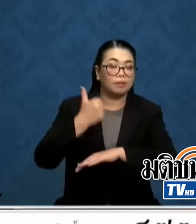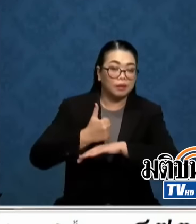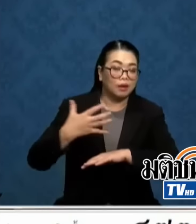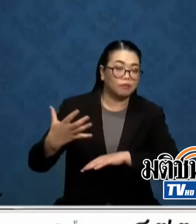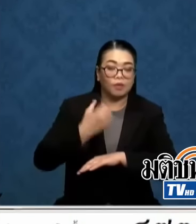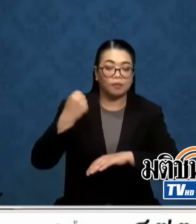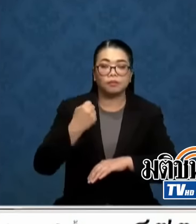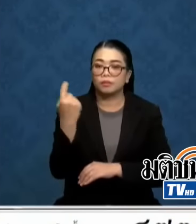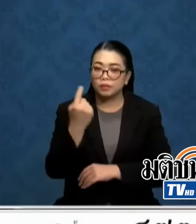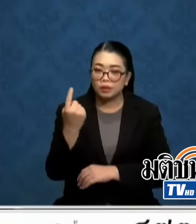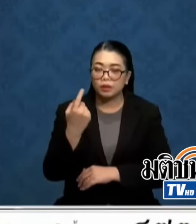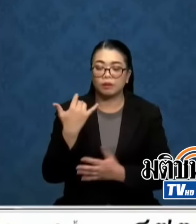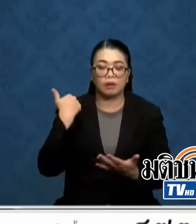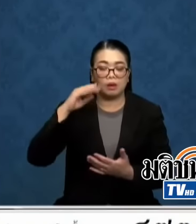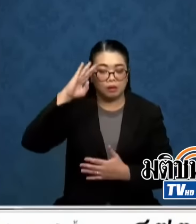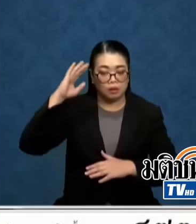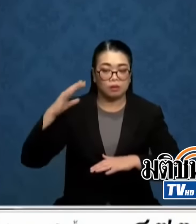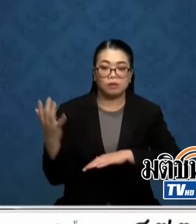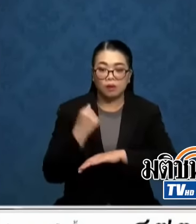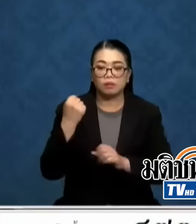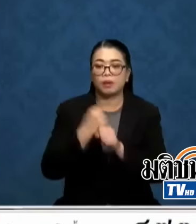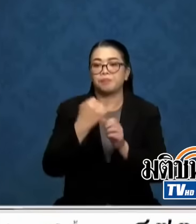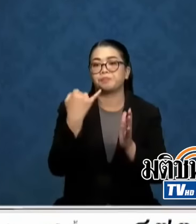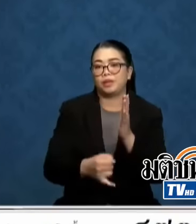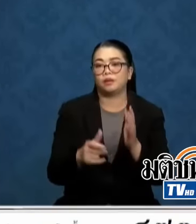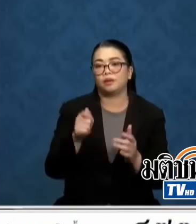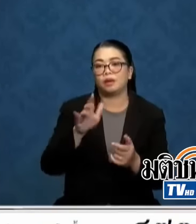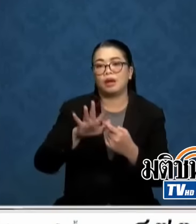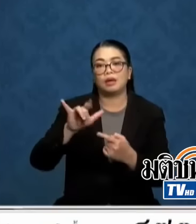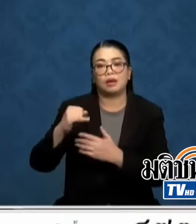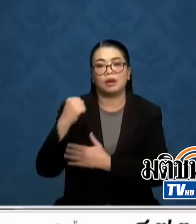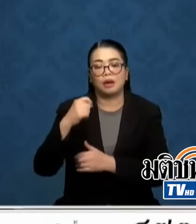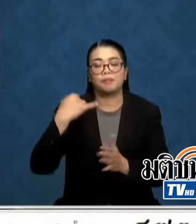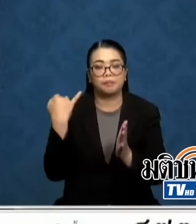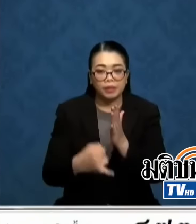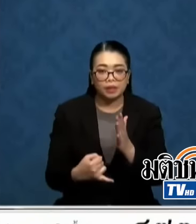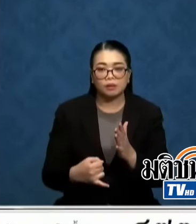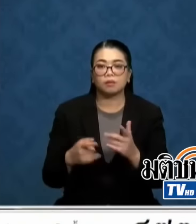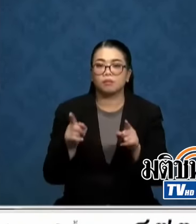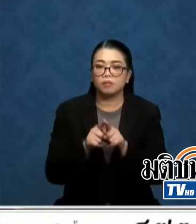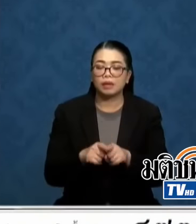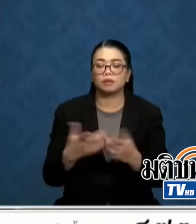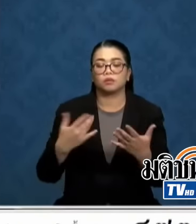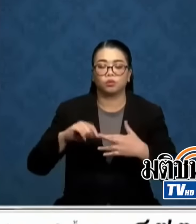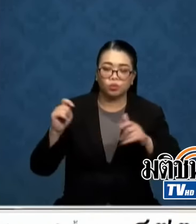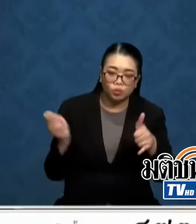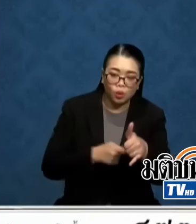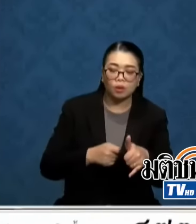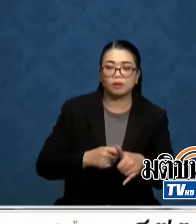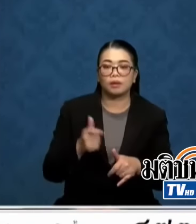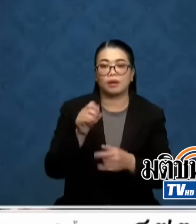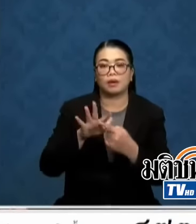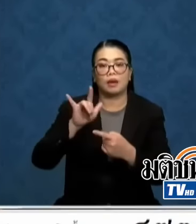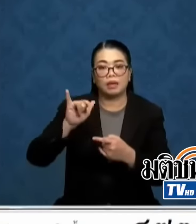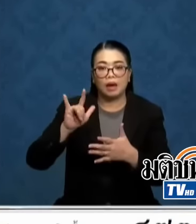การรัฐประหารเป็นการกระทำความผิดทางอาญาที่ร้ายแรงมีความผิดฐานกบฏมีโทษทางอาญาสูง